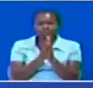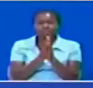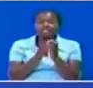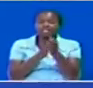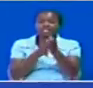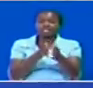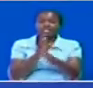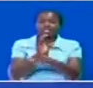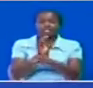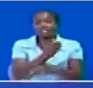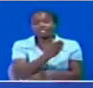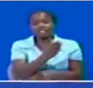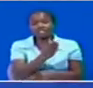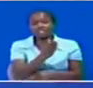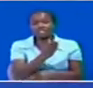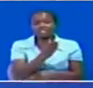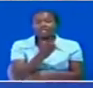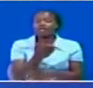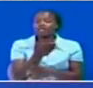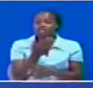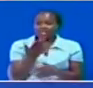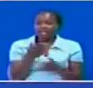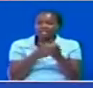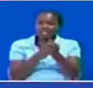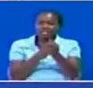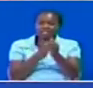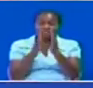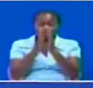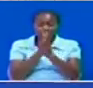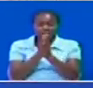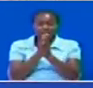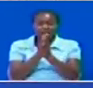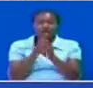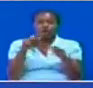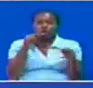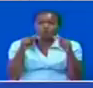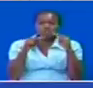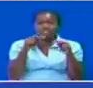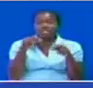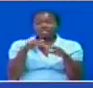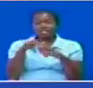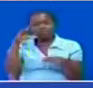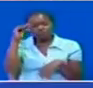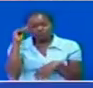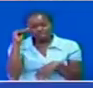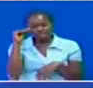Kiongozi wa dini hiyo Achiria Shree Maharaji aliongoza sala hiyo iliyofanyika katika hoteli moja mjini Mombasa.